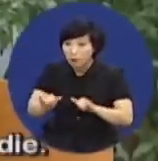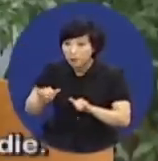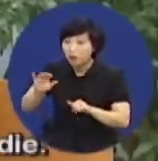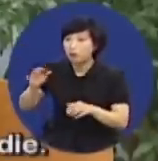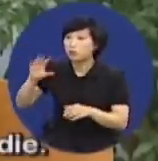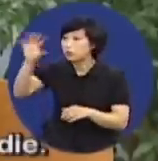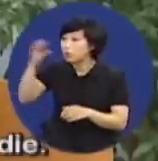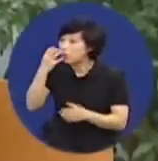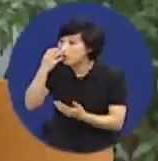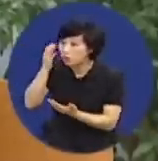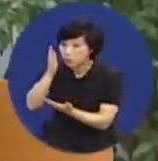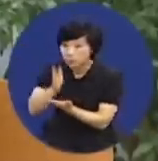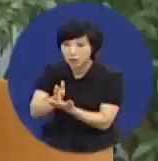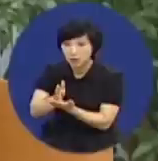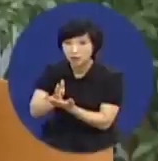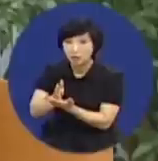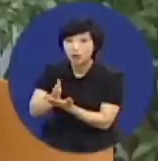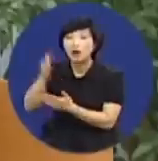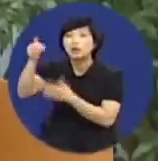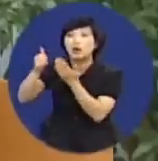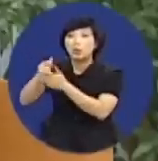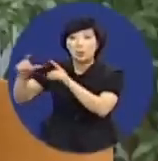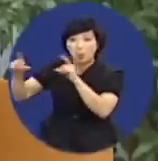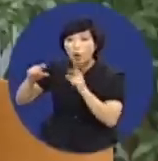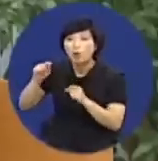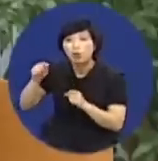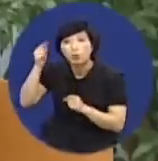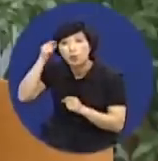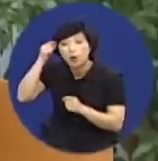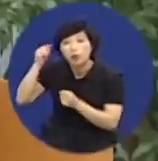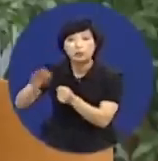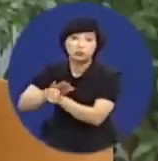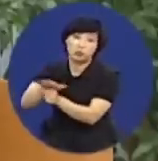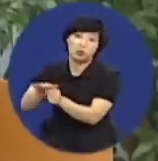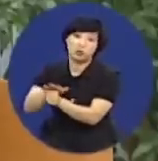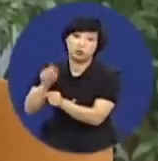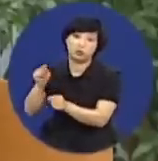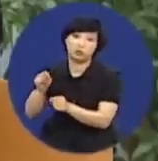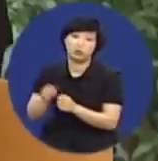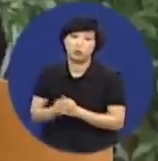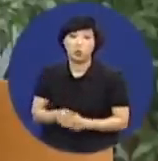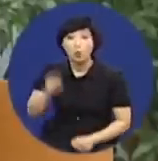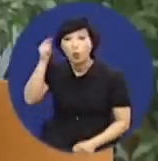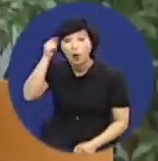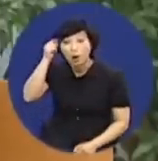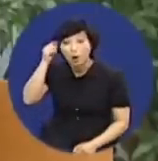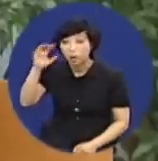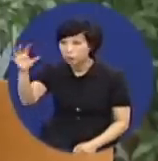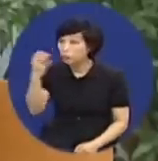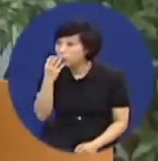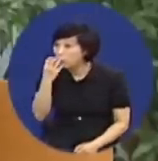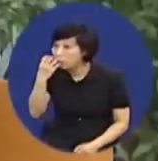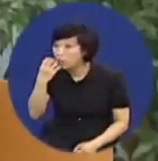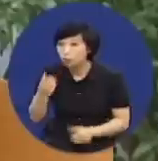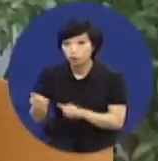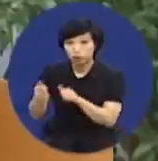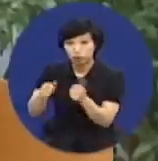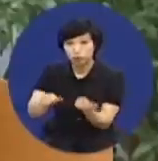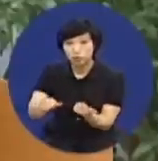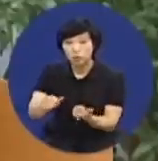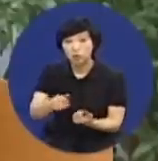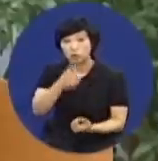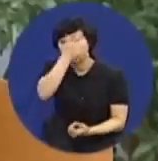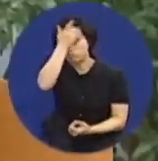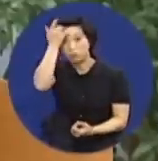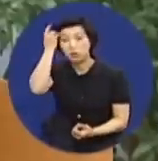神様が食べたら必ず死ぬとおっしゃったことも神様の愛です。どうしてですか？食べると必ず